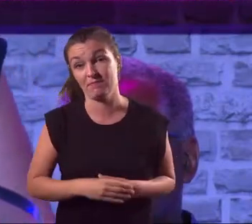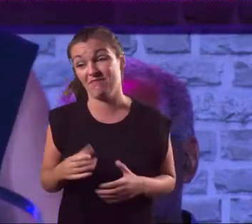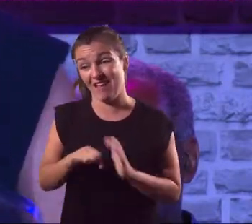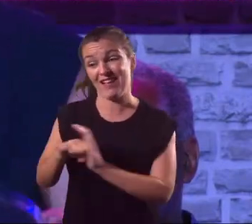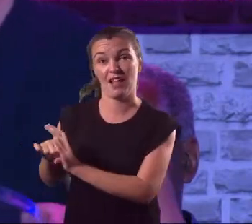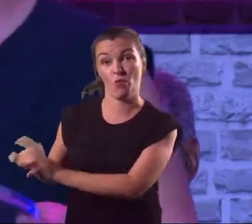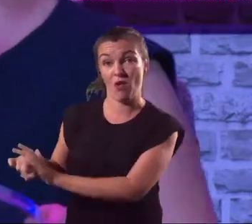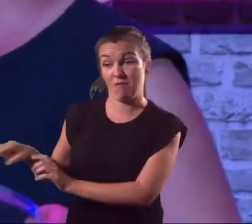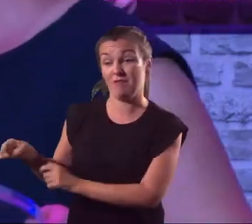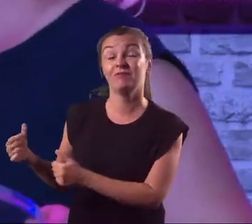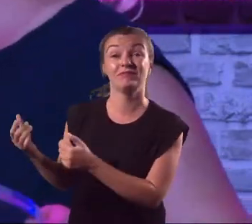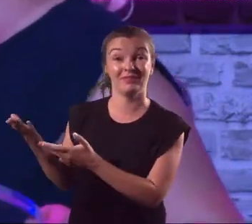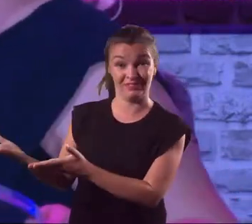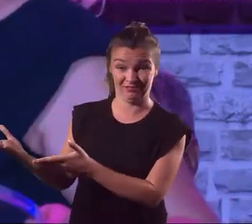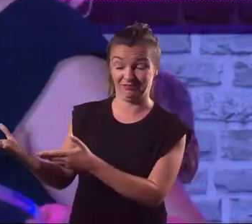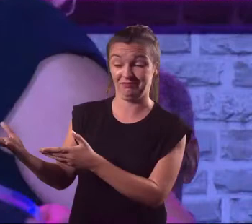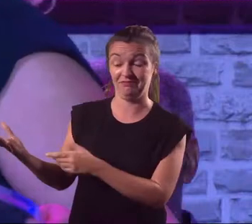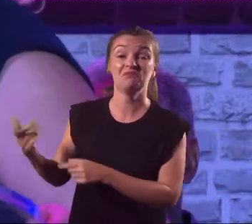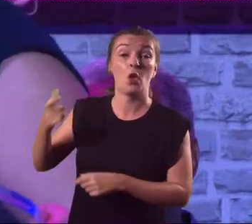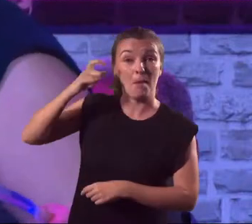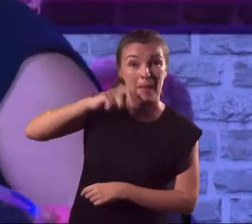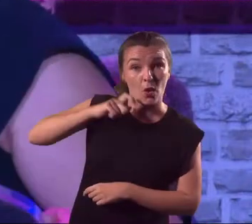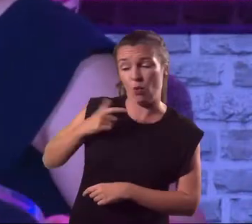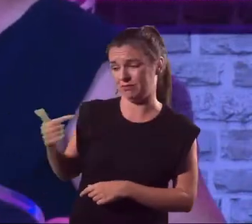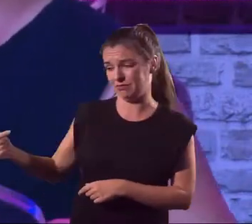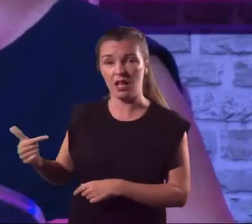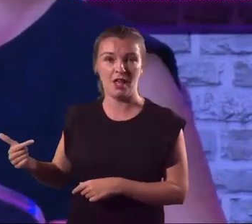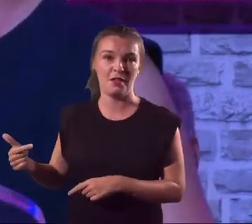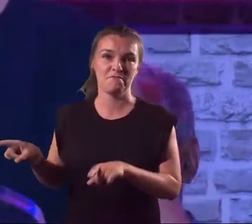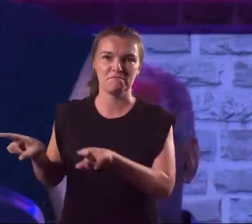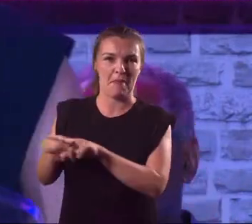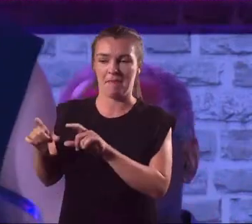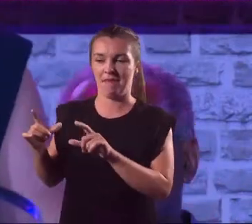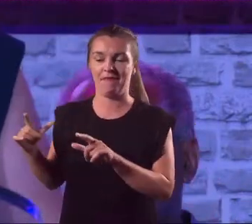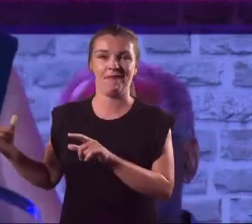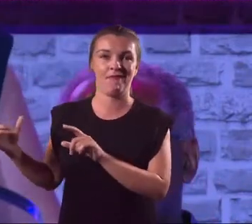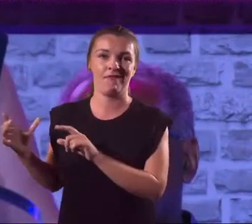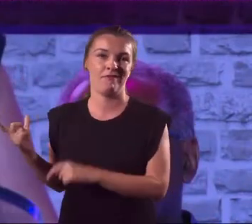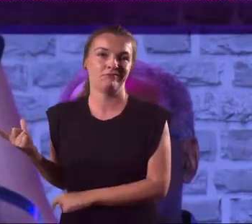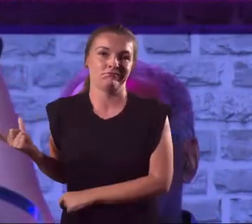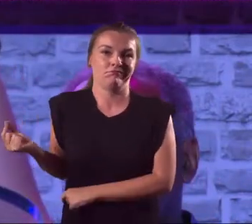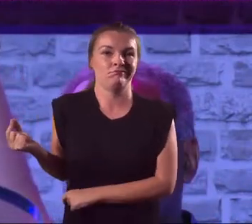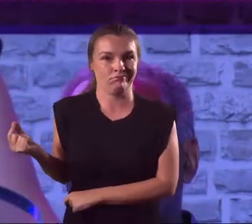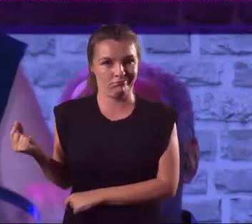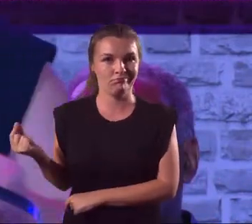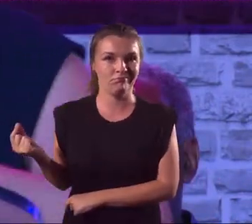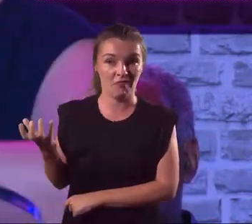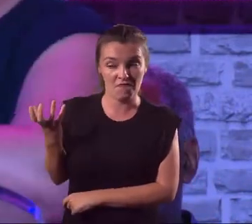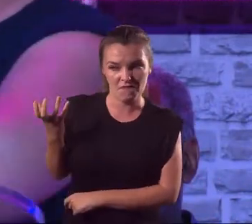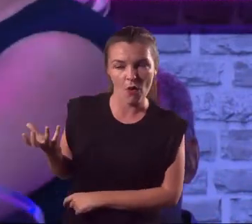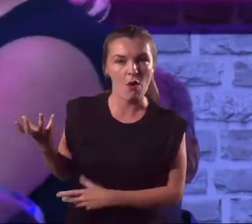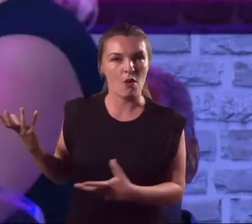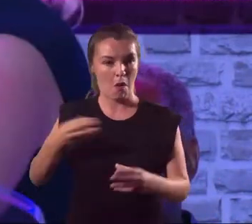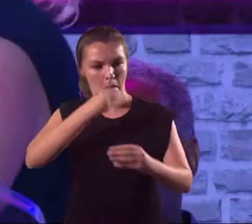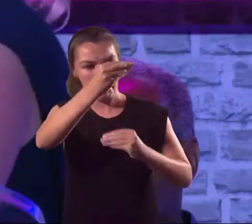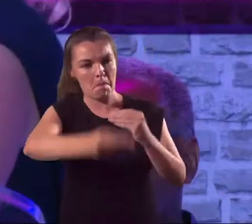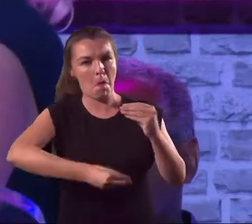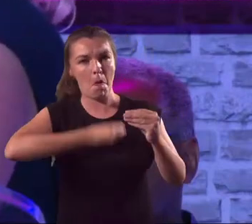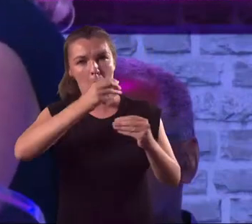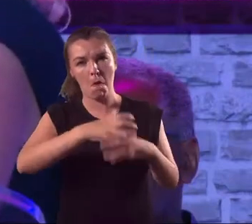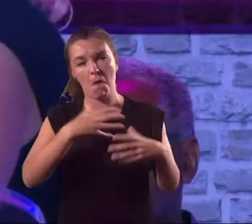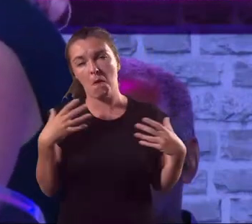droite et la Macronie, les deux côtés d'une même pièce, qui tous les deux veulent continuer ce monde de